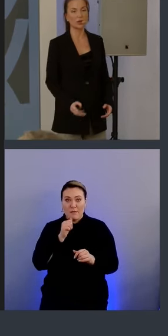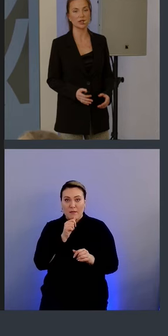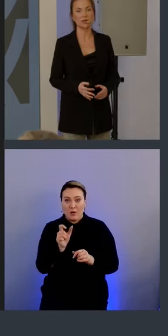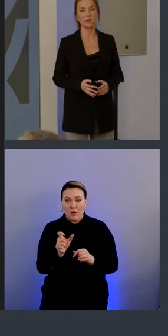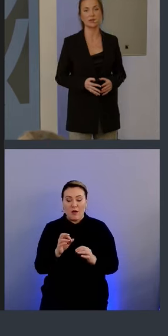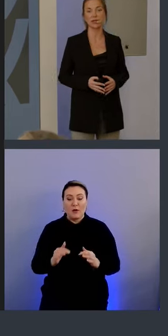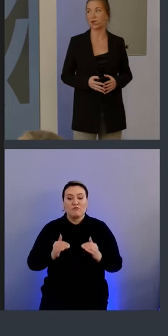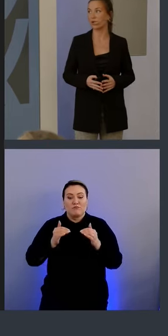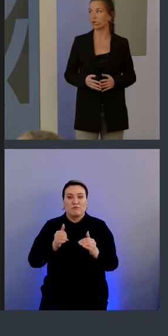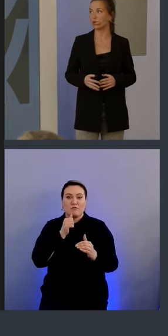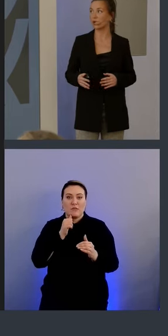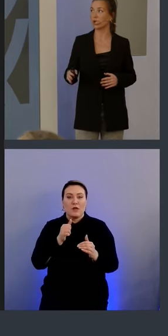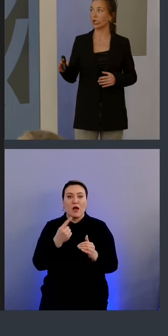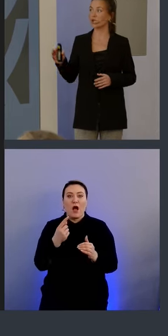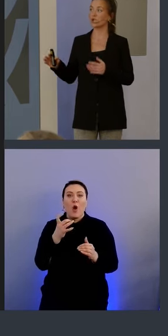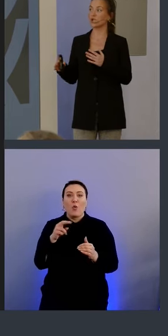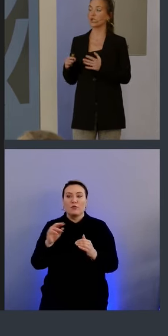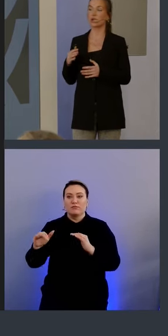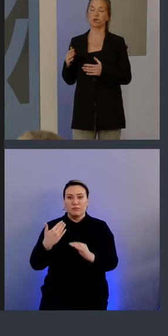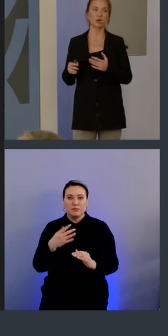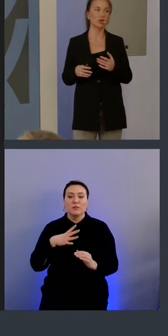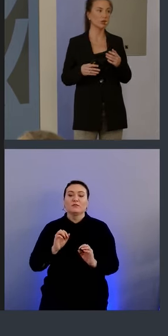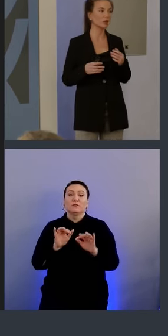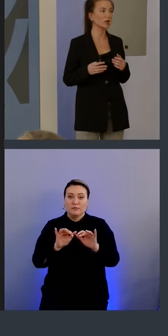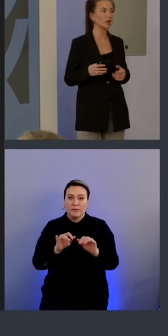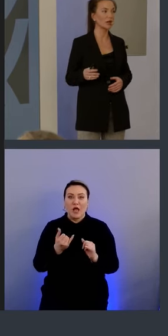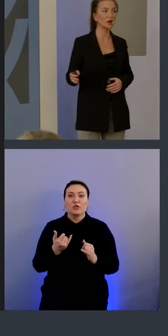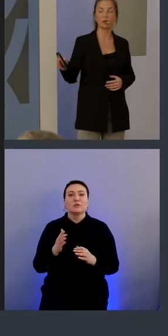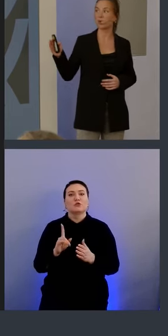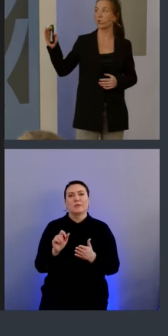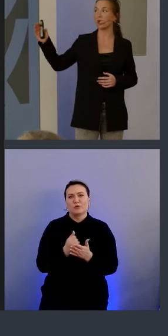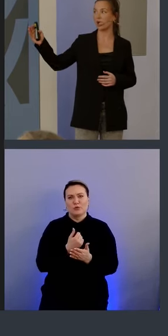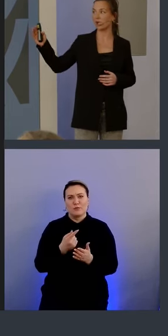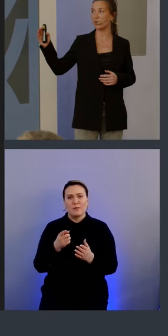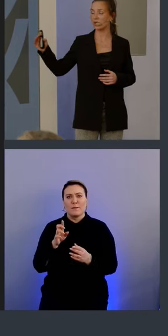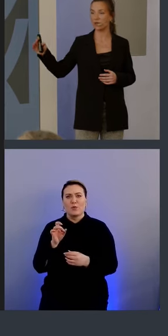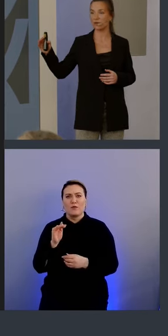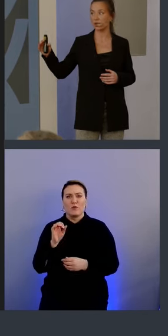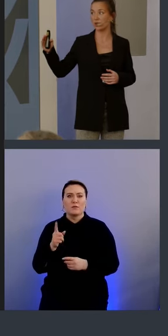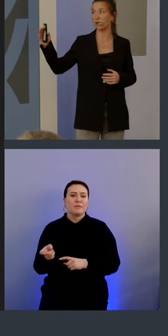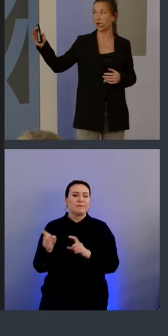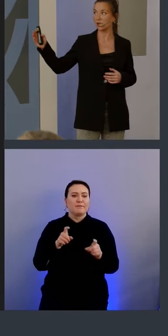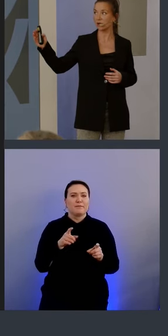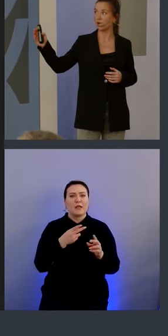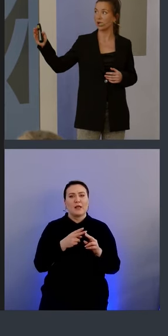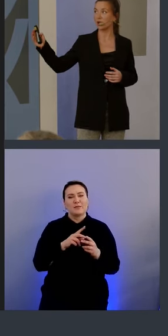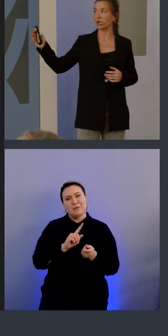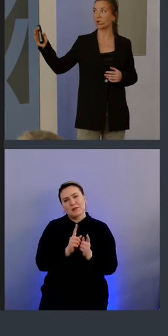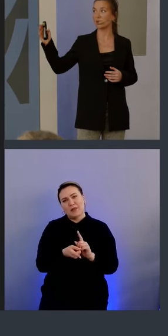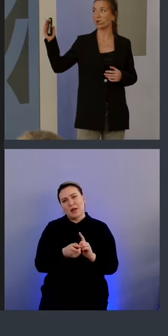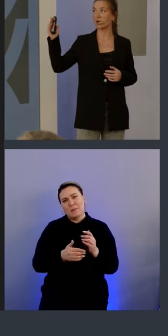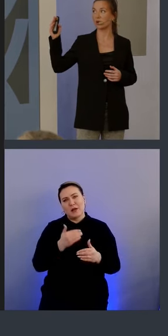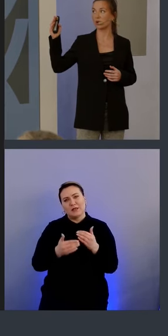просили пользователя ввести одноразовый код, то сейчас для исключения brute force атак мы поменяли последовательность этих факторов,